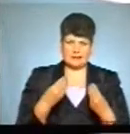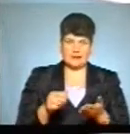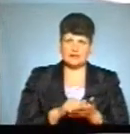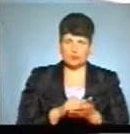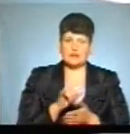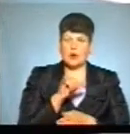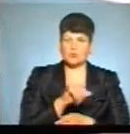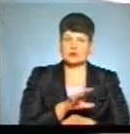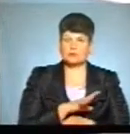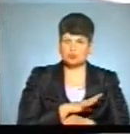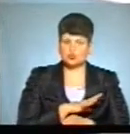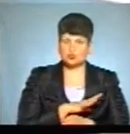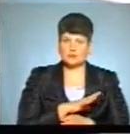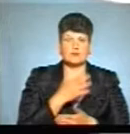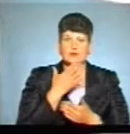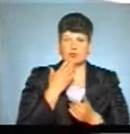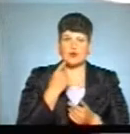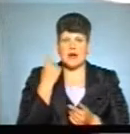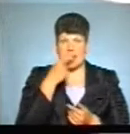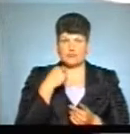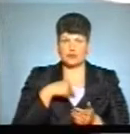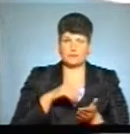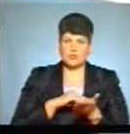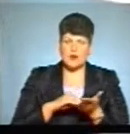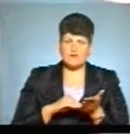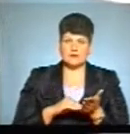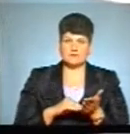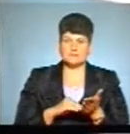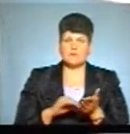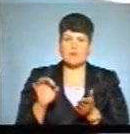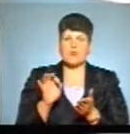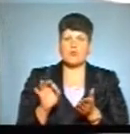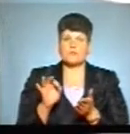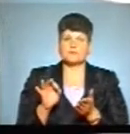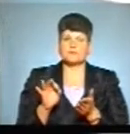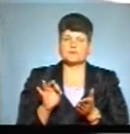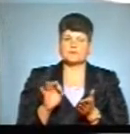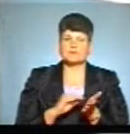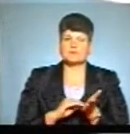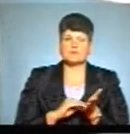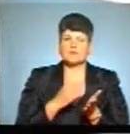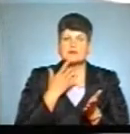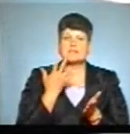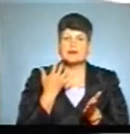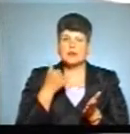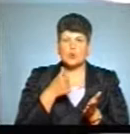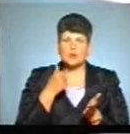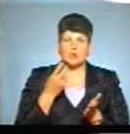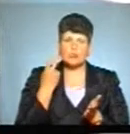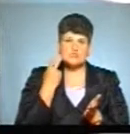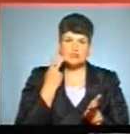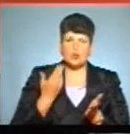було відсутнє в автобіографії відомість про не зазначено, скільки років постійно